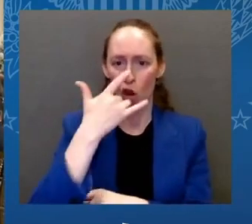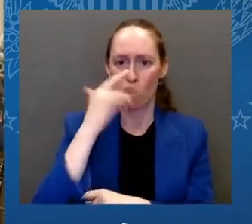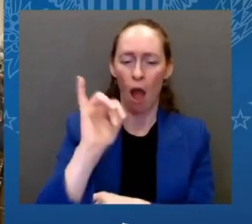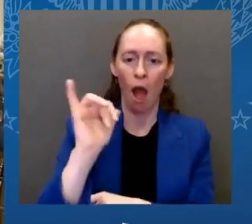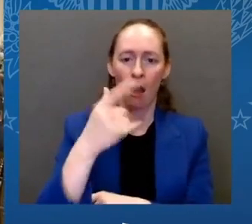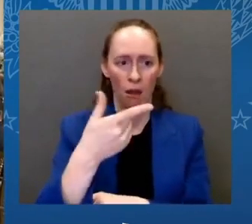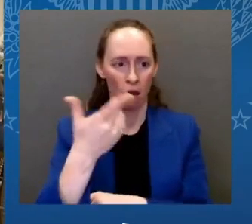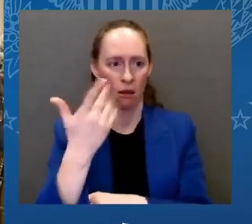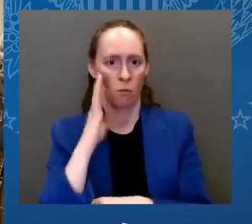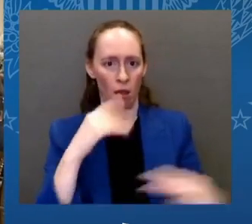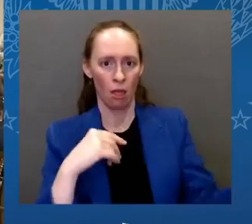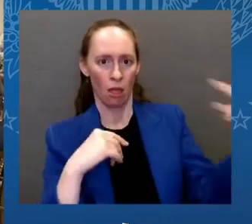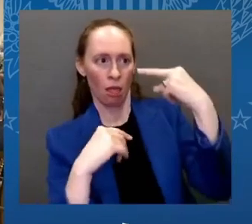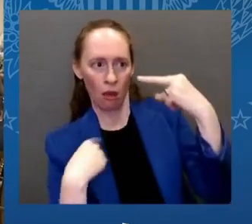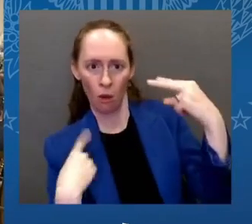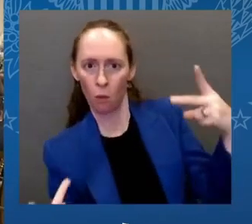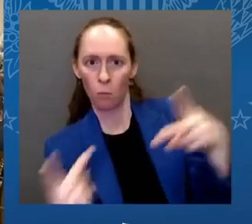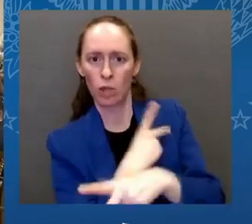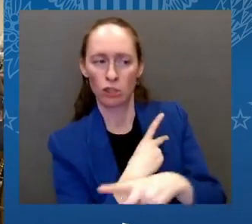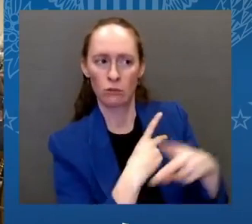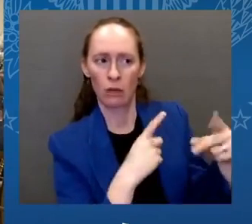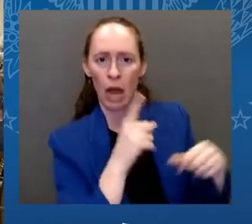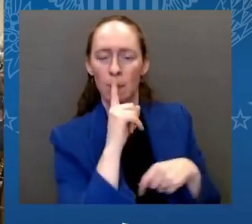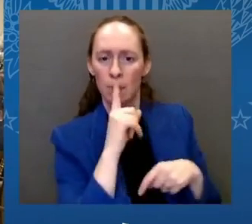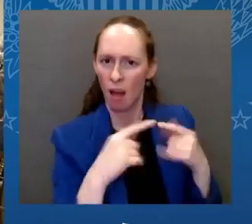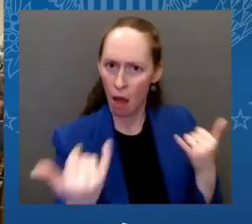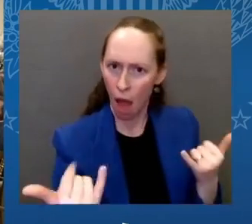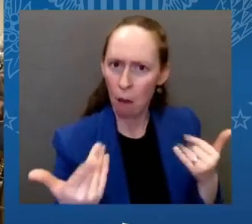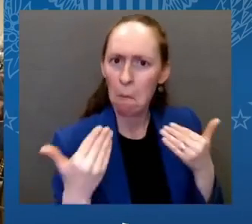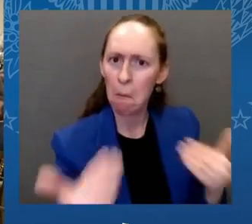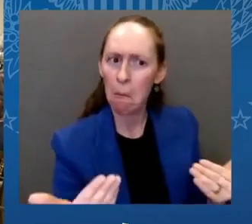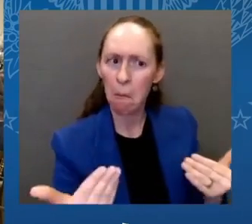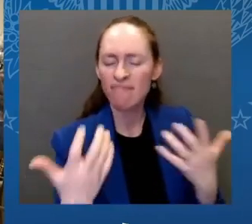ескалацію. Тепер Україні потрібні нові